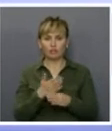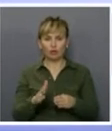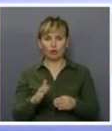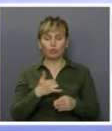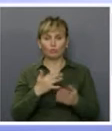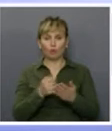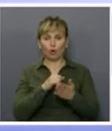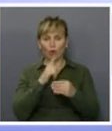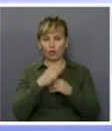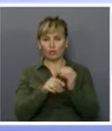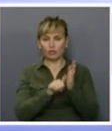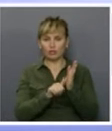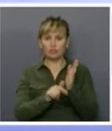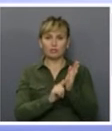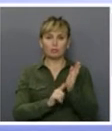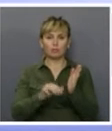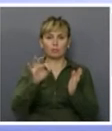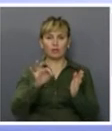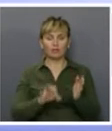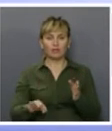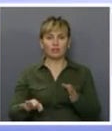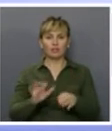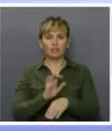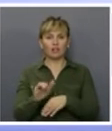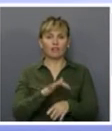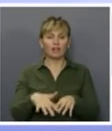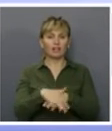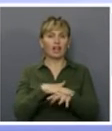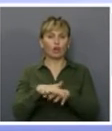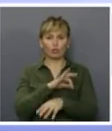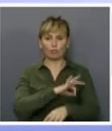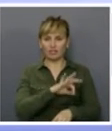около 67% это товары народного потребления, продовольствие.